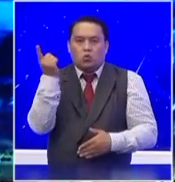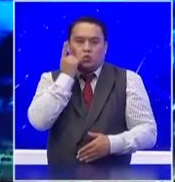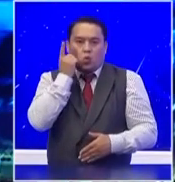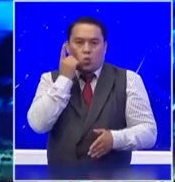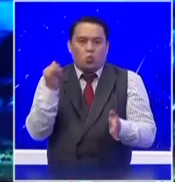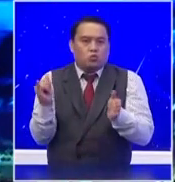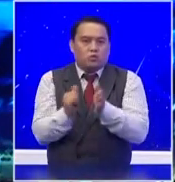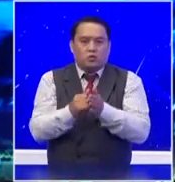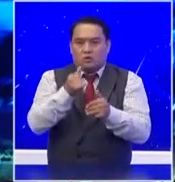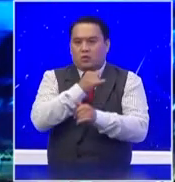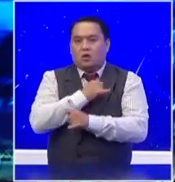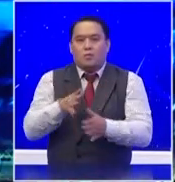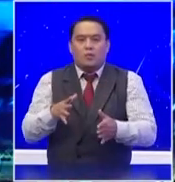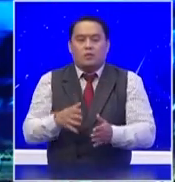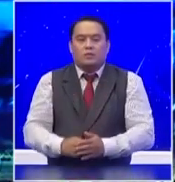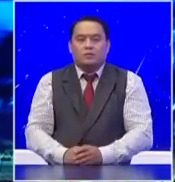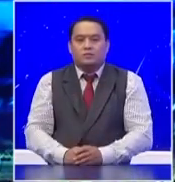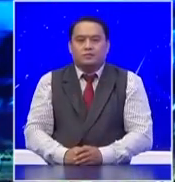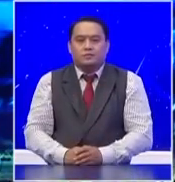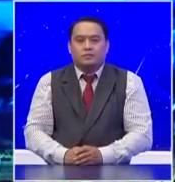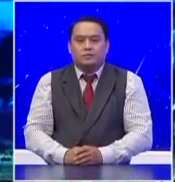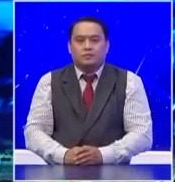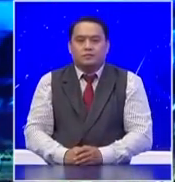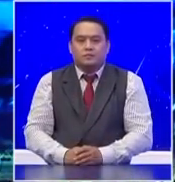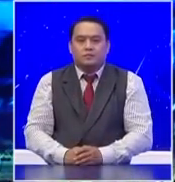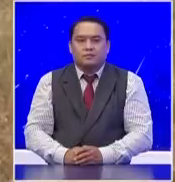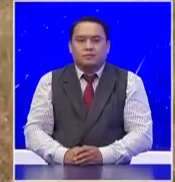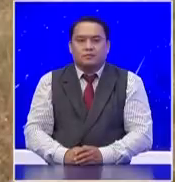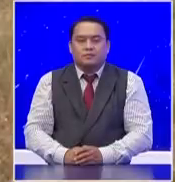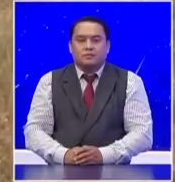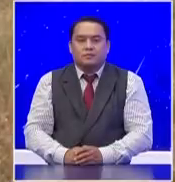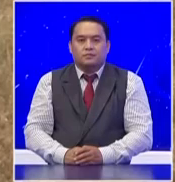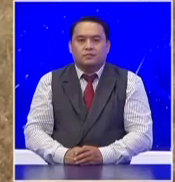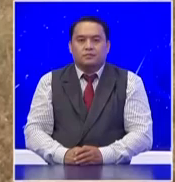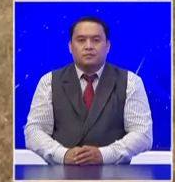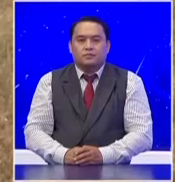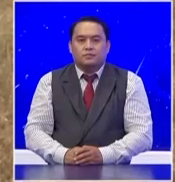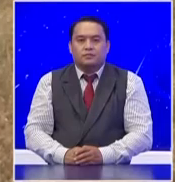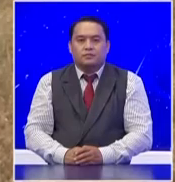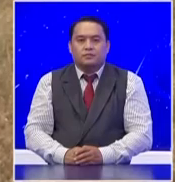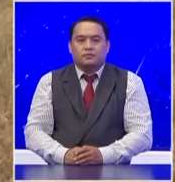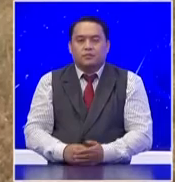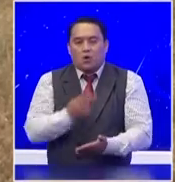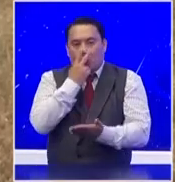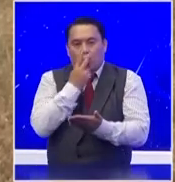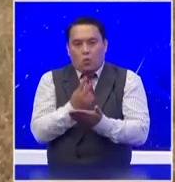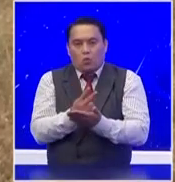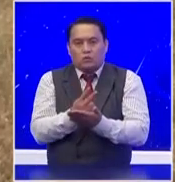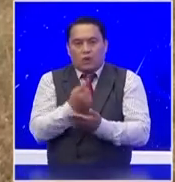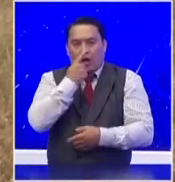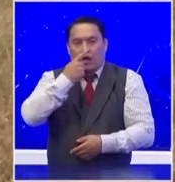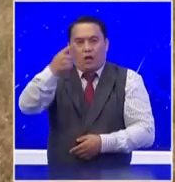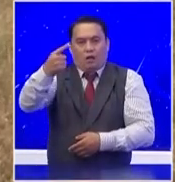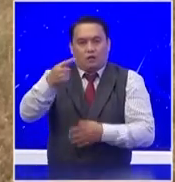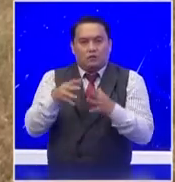байланыс орнату мүмкін емес. Тұрғындардың мұңын келесі сюжеттен білейік. Мына көріп тұрсыздар, қаншама жерден балалар мында келеді,